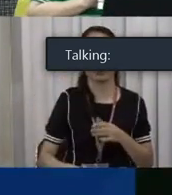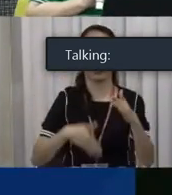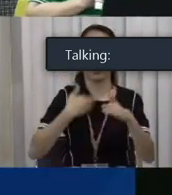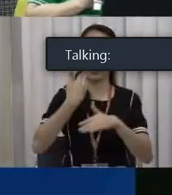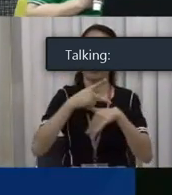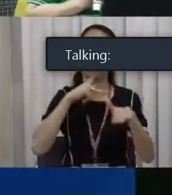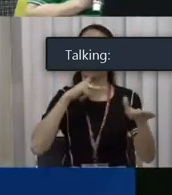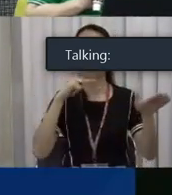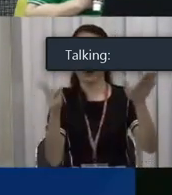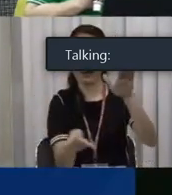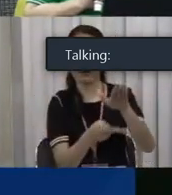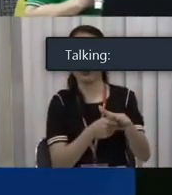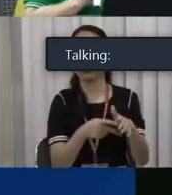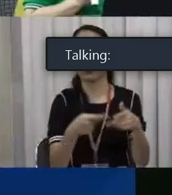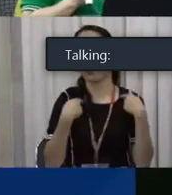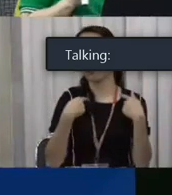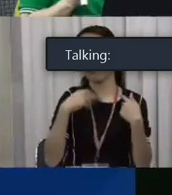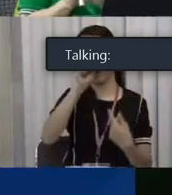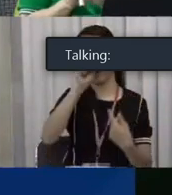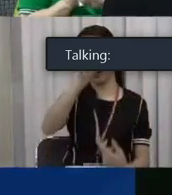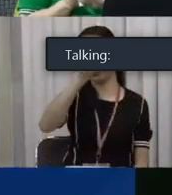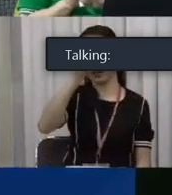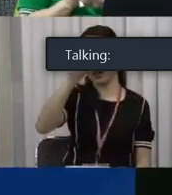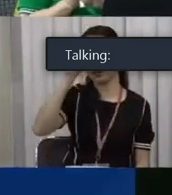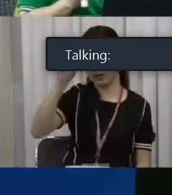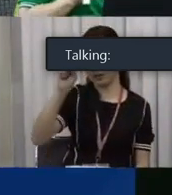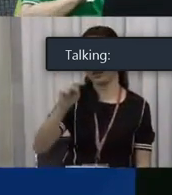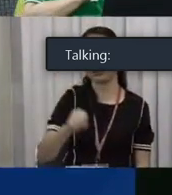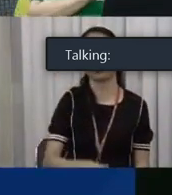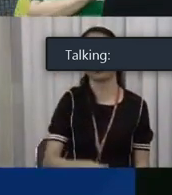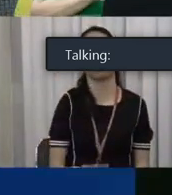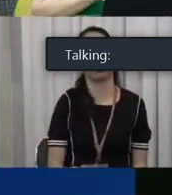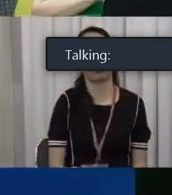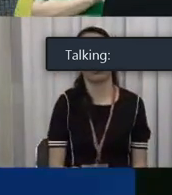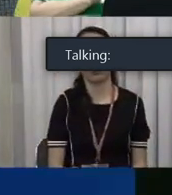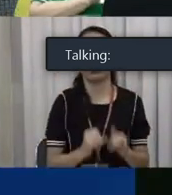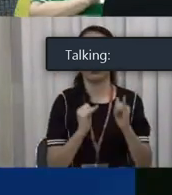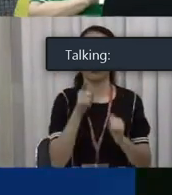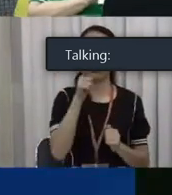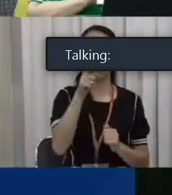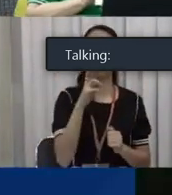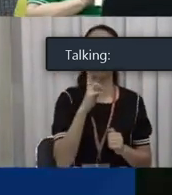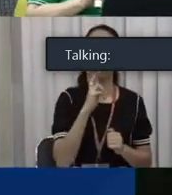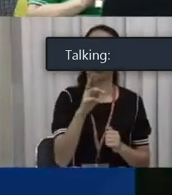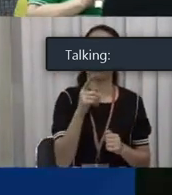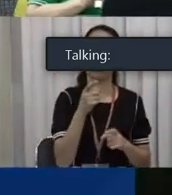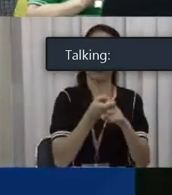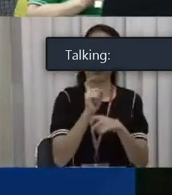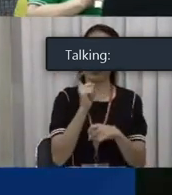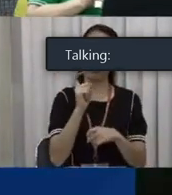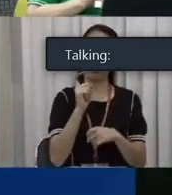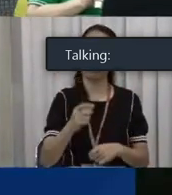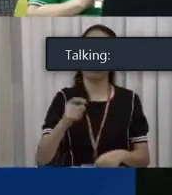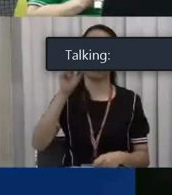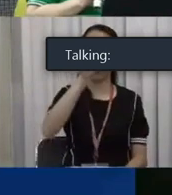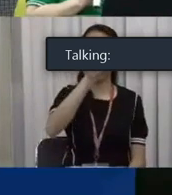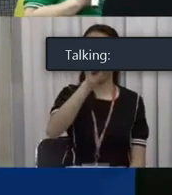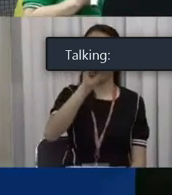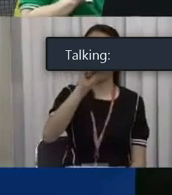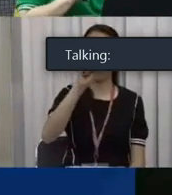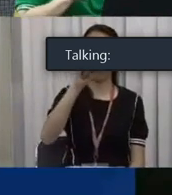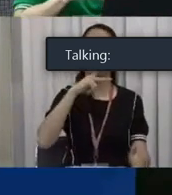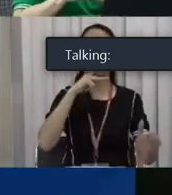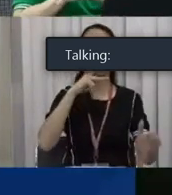naatay SSS. Kung gikan mo sa private, niya adto mo sa government, so duha na inyong pwede ma-avail.